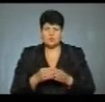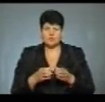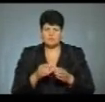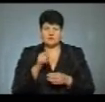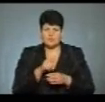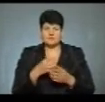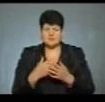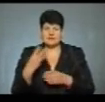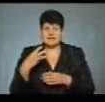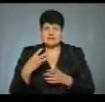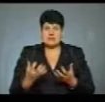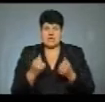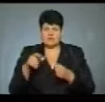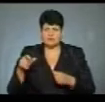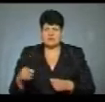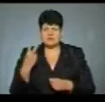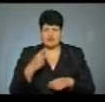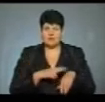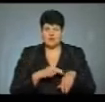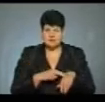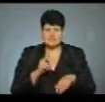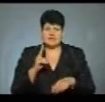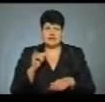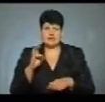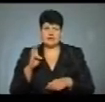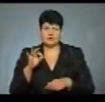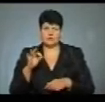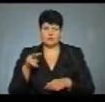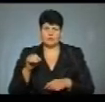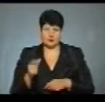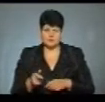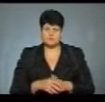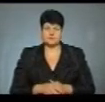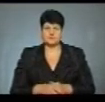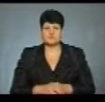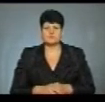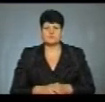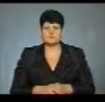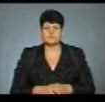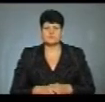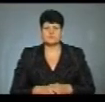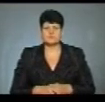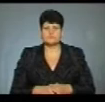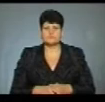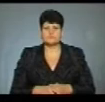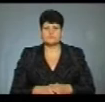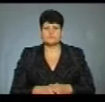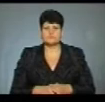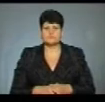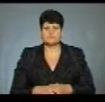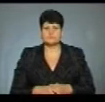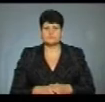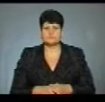близько 30 рятувальників, два поліцейських та кінолог. Ми рухаємося у цьому напрямку, в сторону Золотої Слободи, по